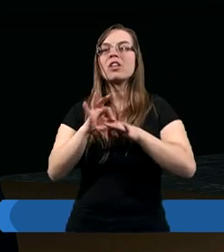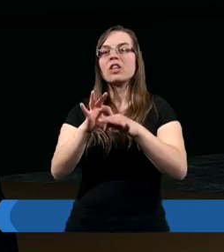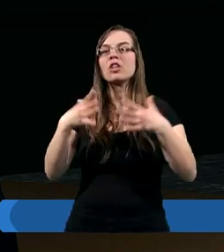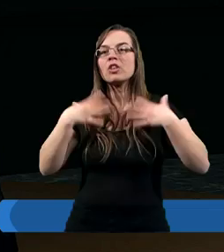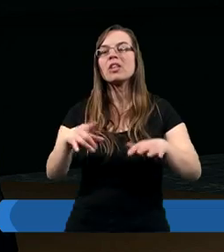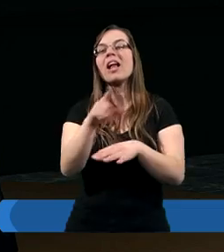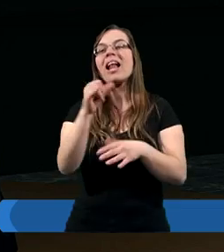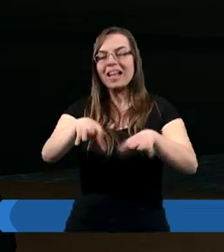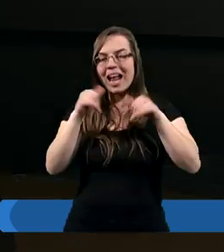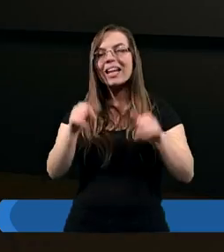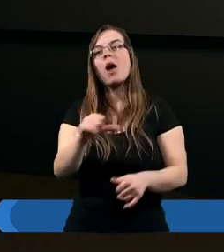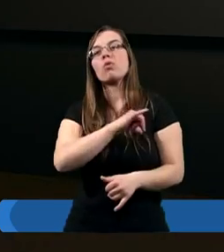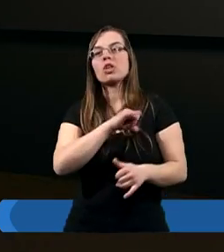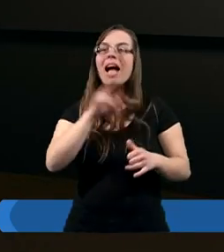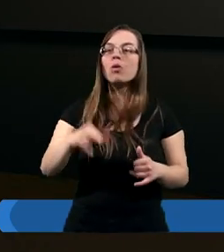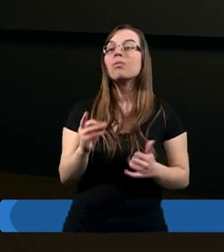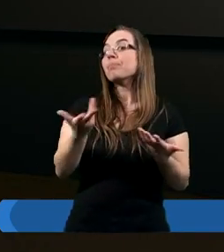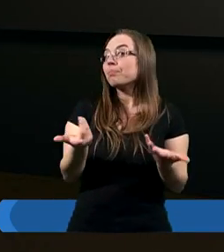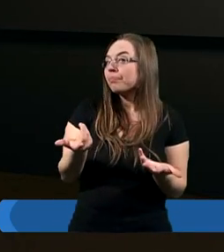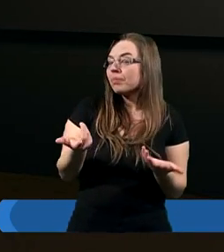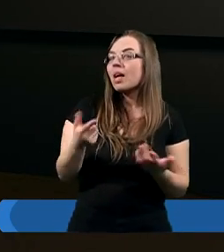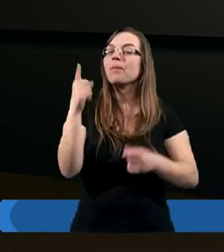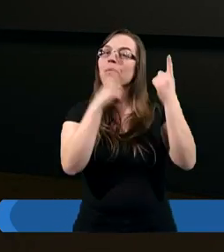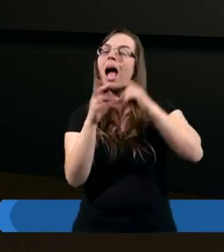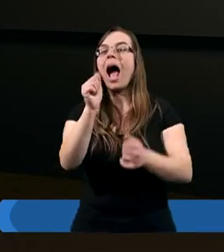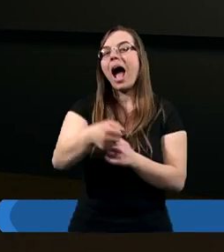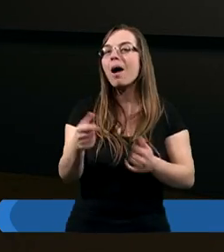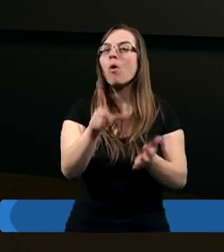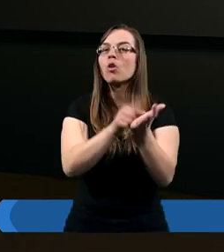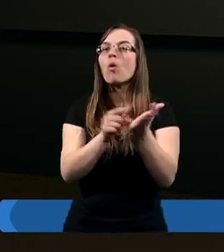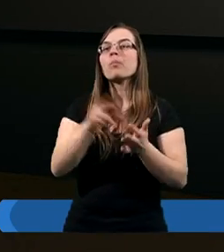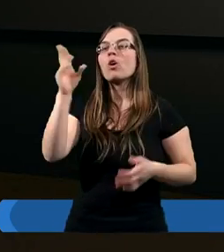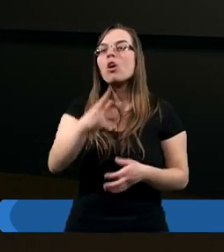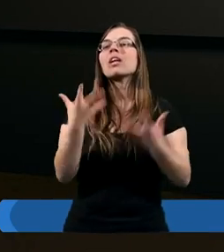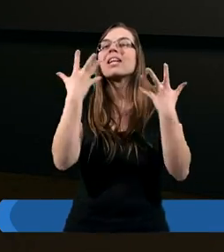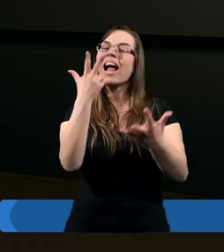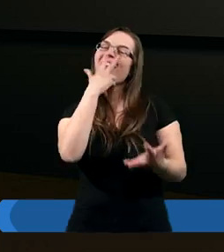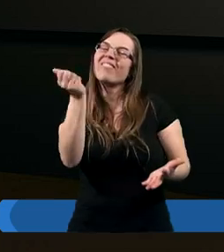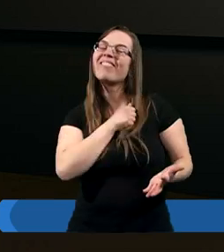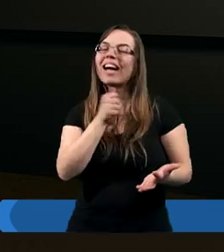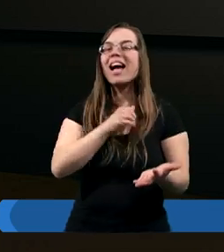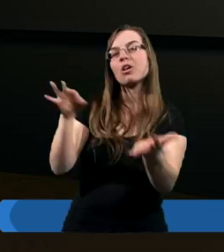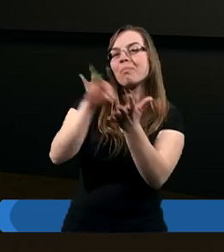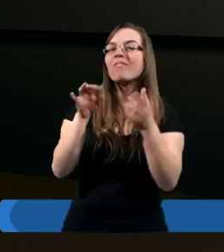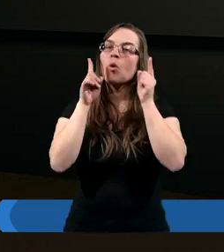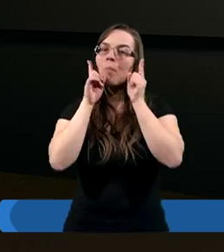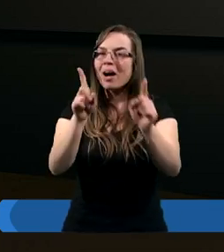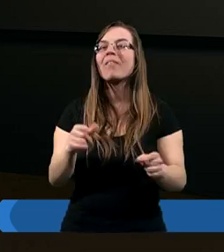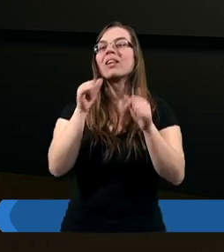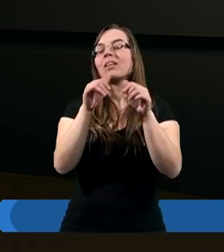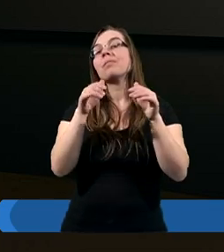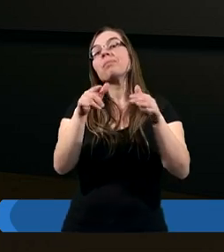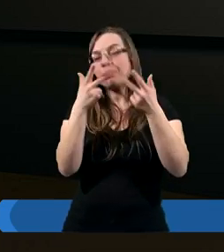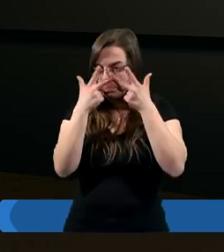cierpiał, zaniechał grzechu. Znów apostoł Piotr, chcąc wyrazić pewną prawdę, zaczyna